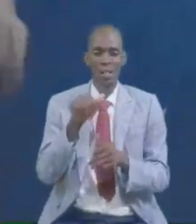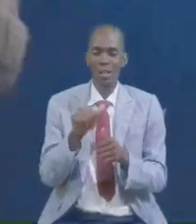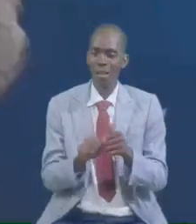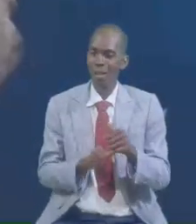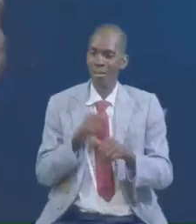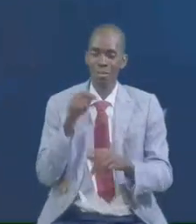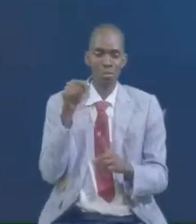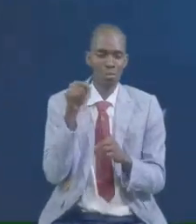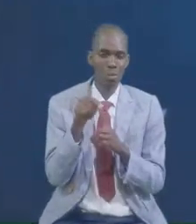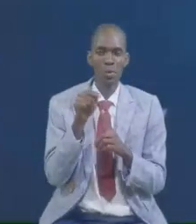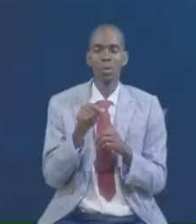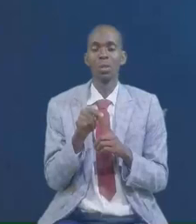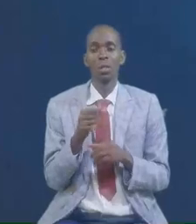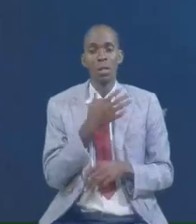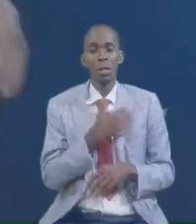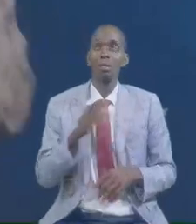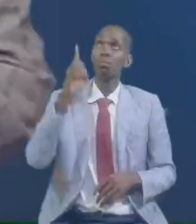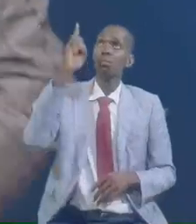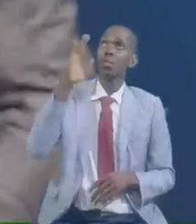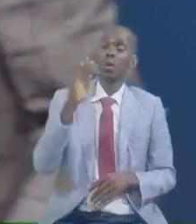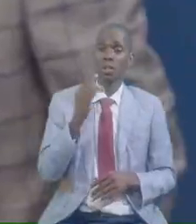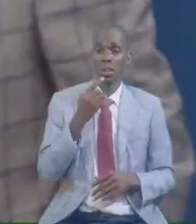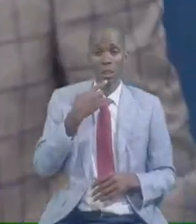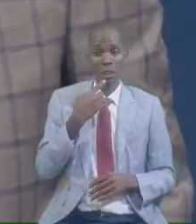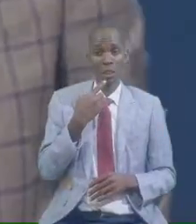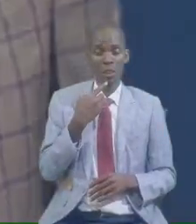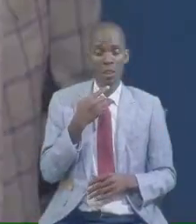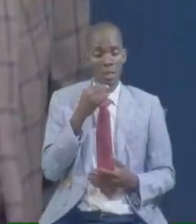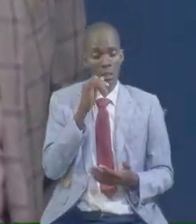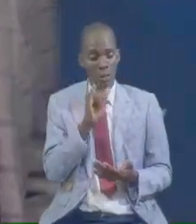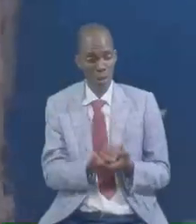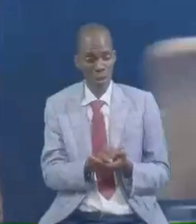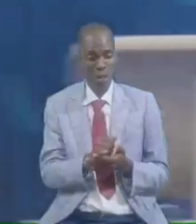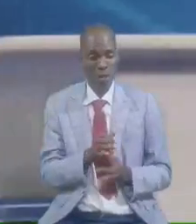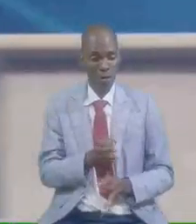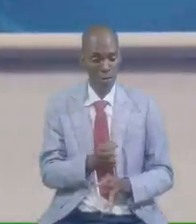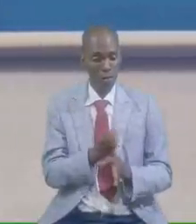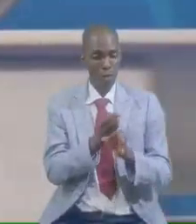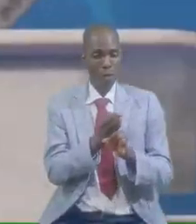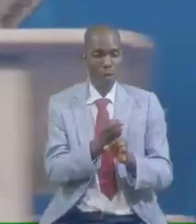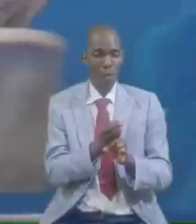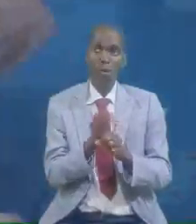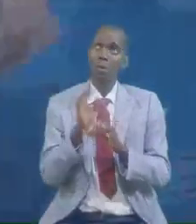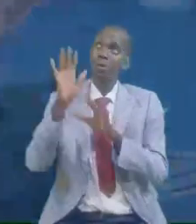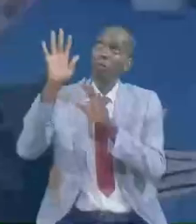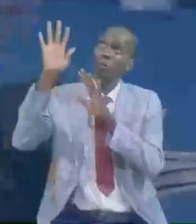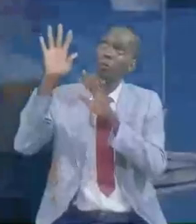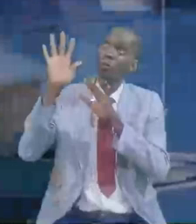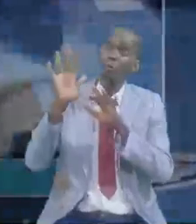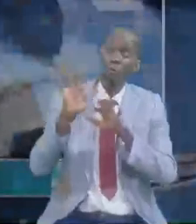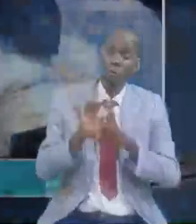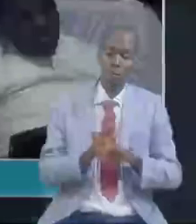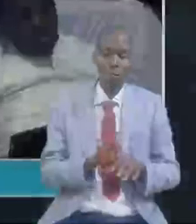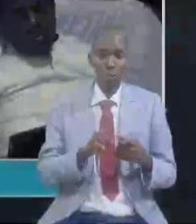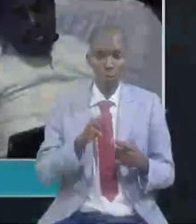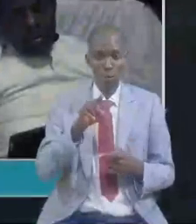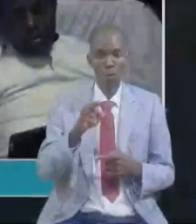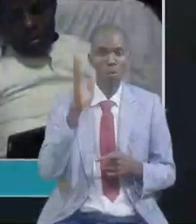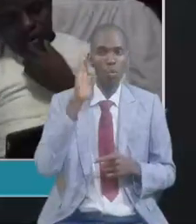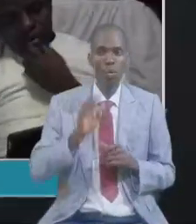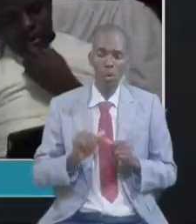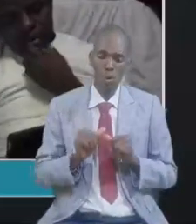tout moment. Et Dieu dit que cette fidélité coulant vers toi va